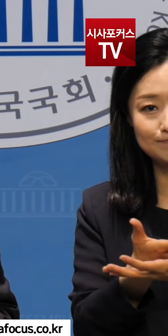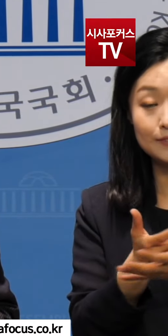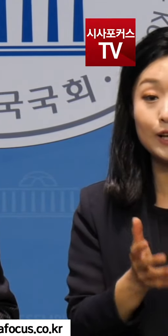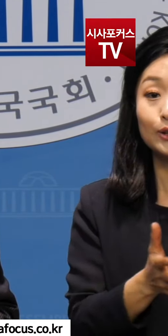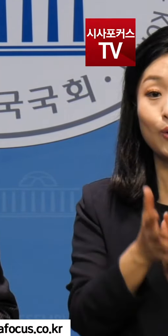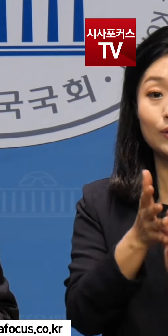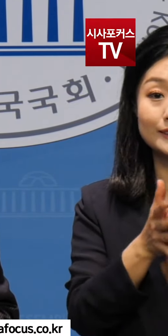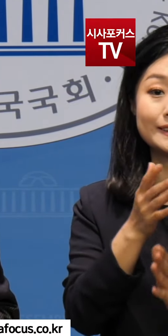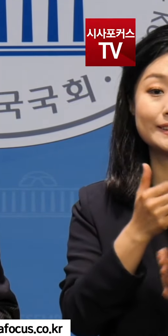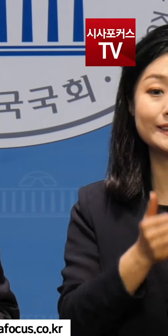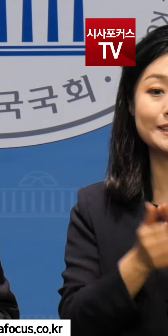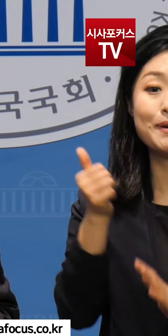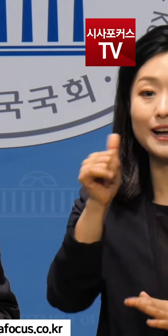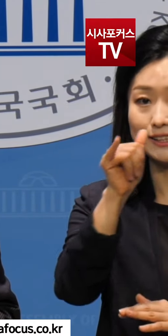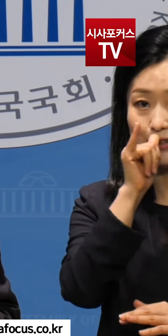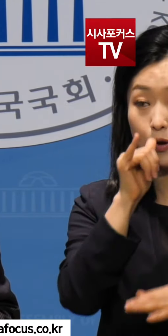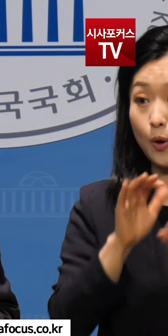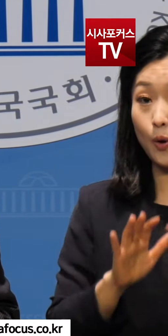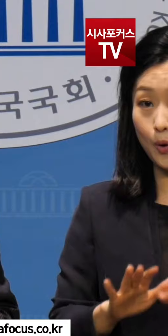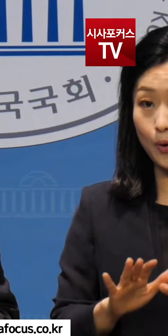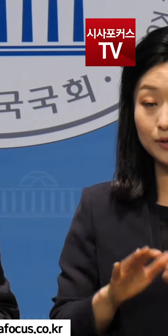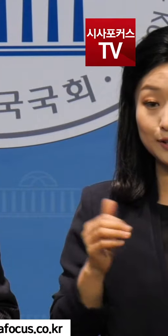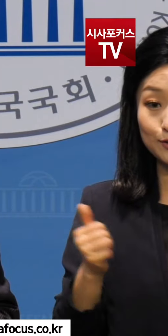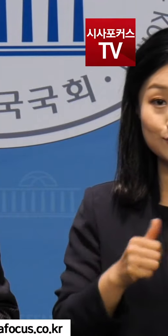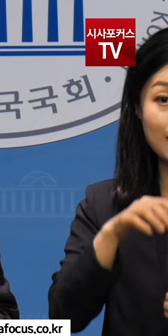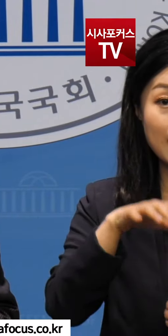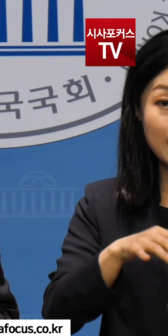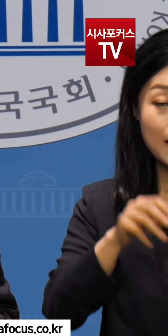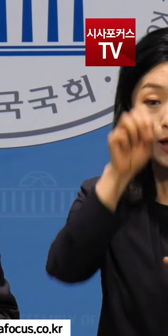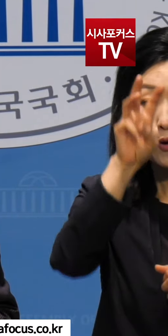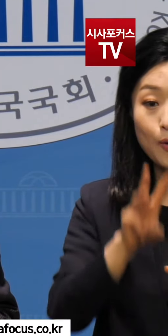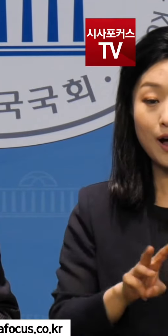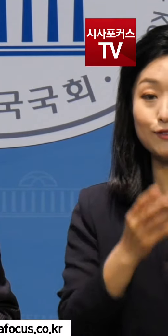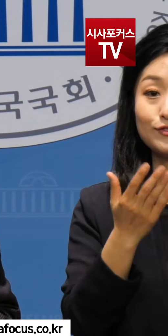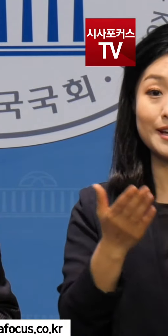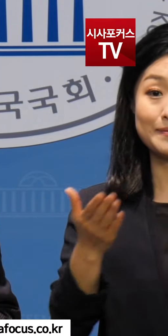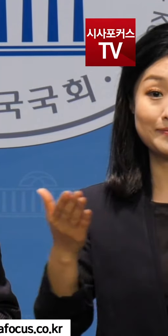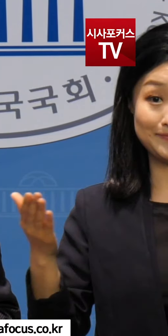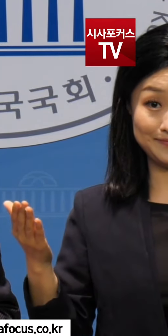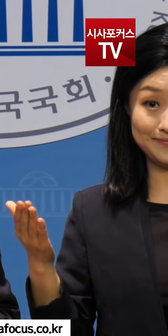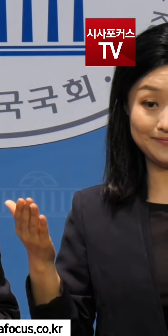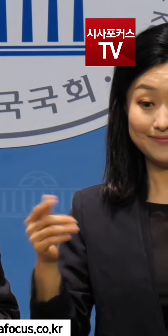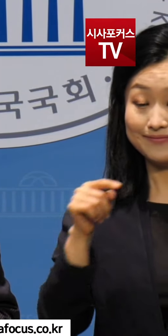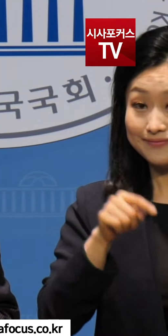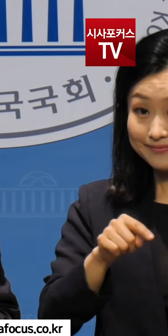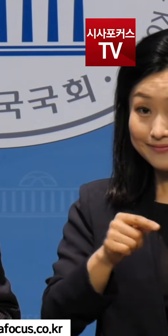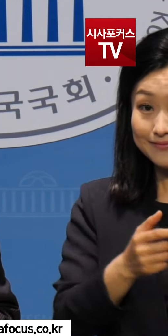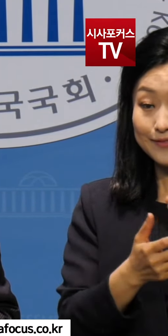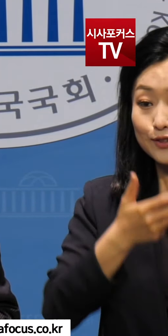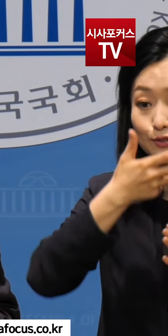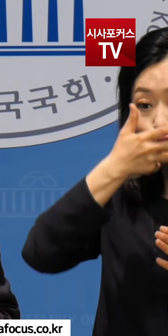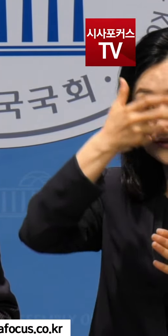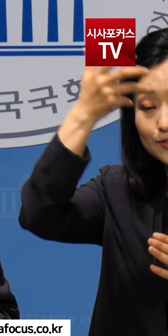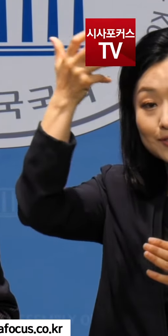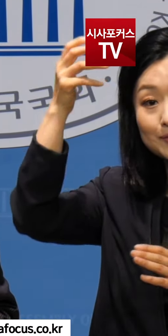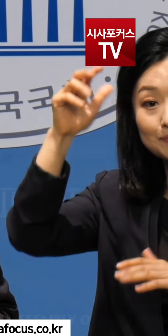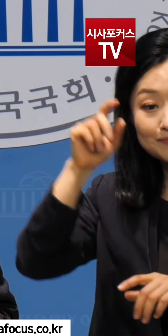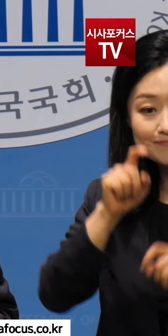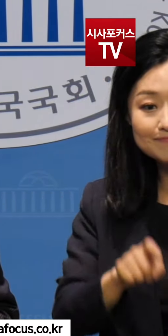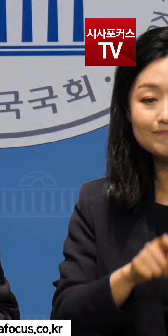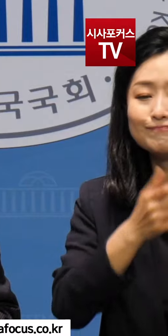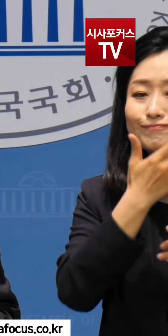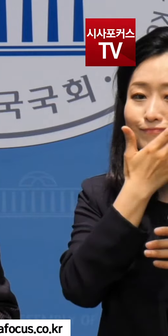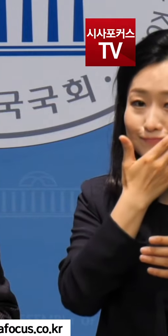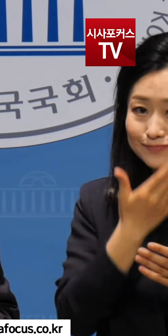도시를 꿈꾸고 있습니다. 오늘 국회에서 행사하는 광주의 날 행사는 그 꿈을 실현시키기 위한 중요한